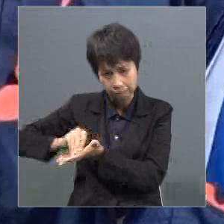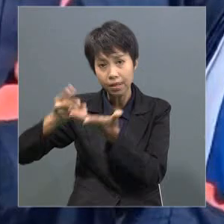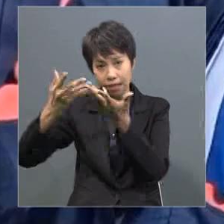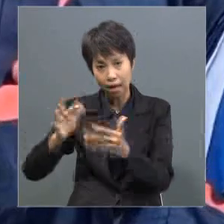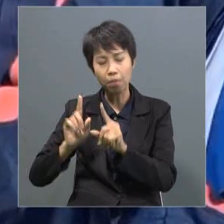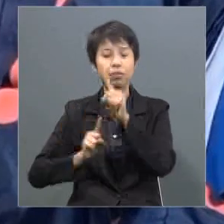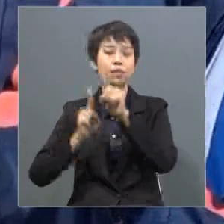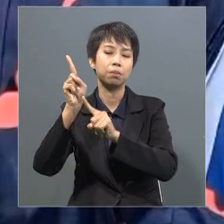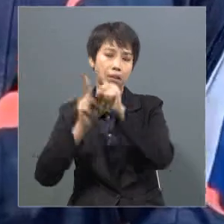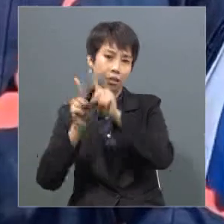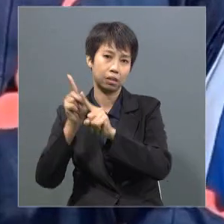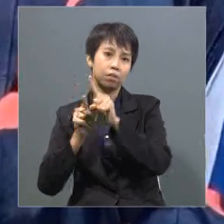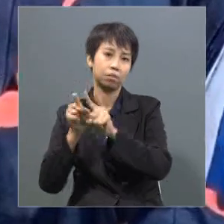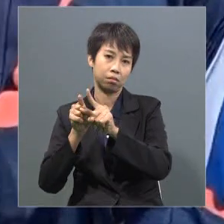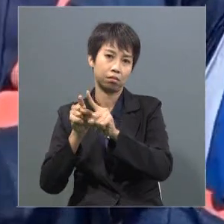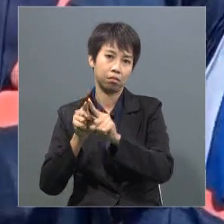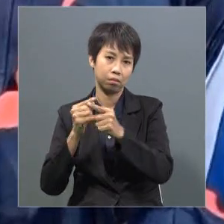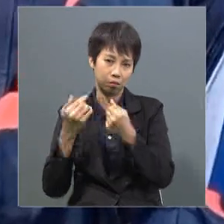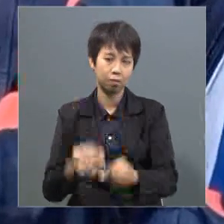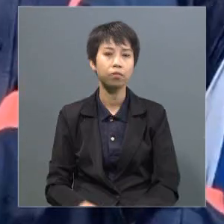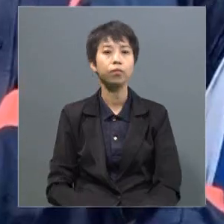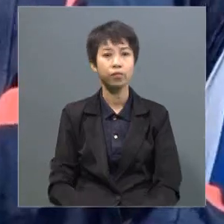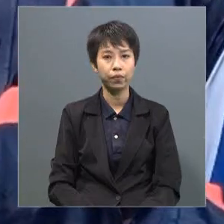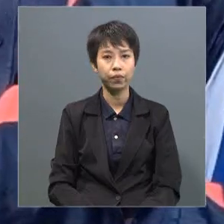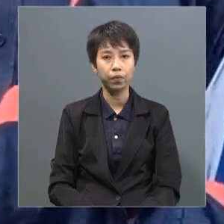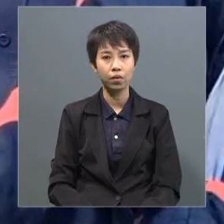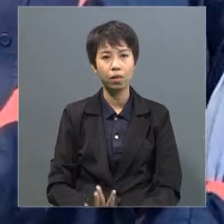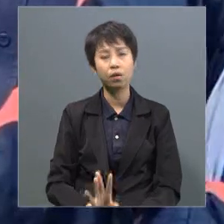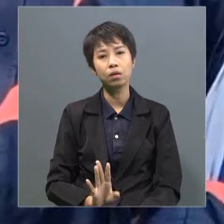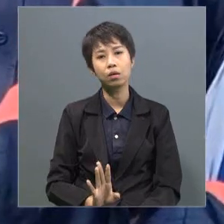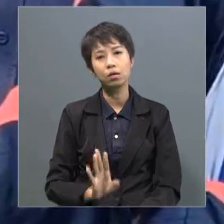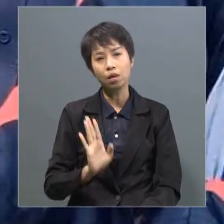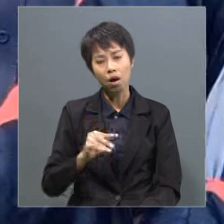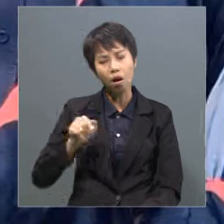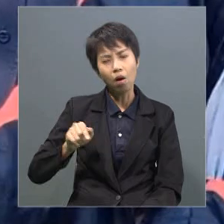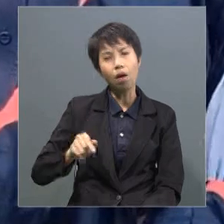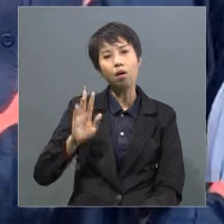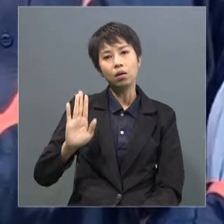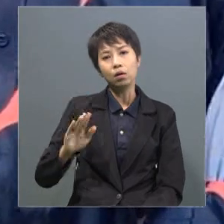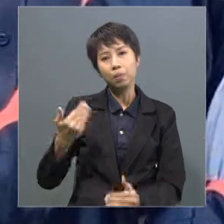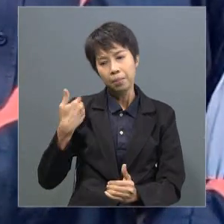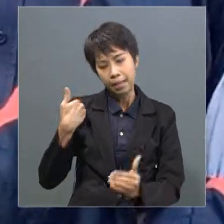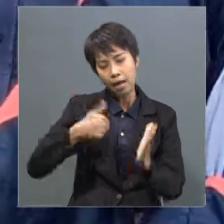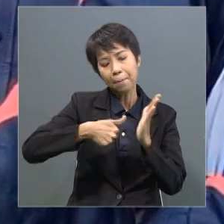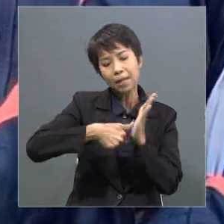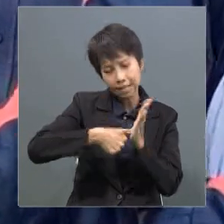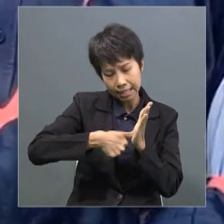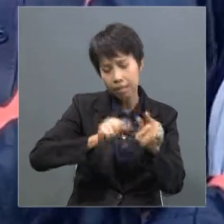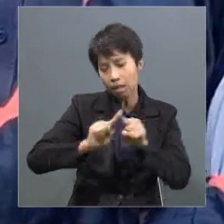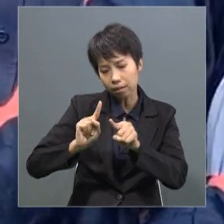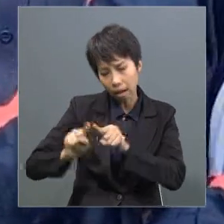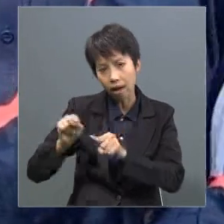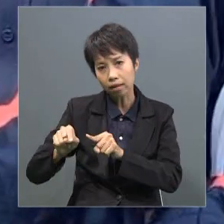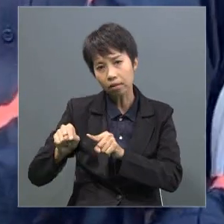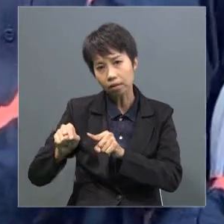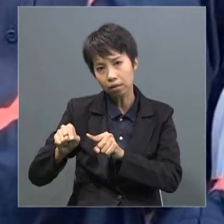รมจัดเก็บนะครับโดยเป็นเรื่องของภาษีสามมิตร